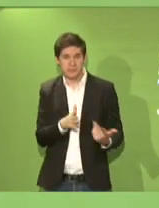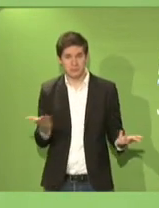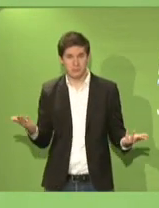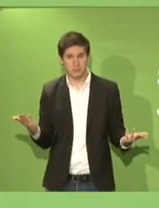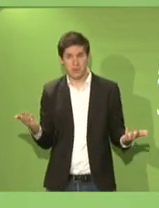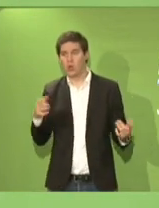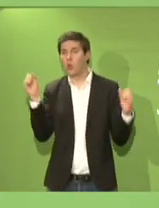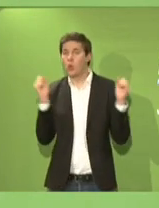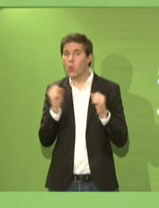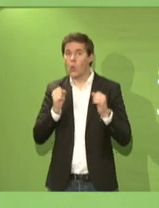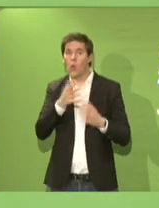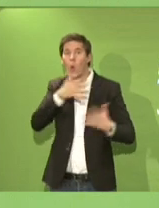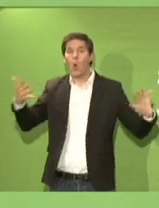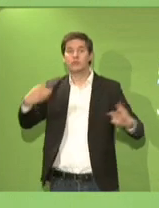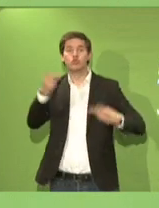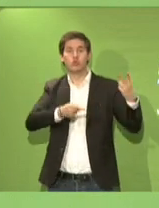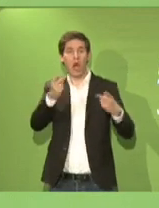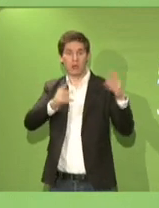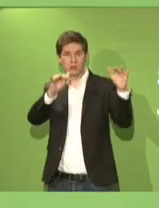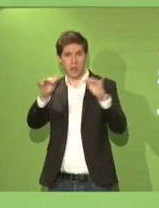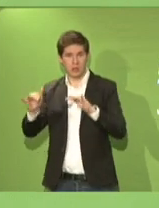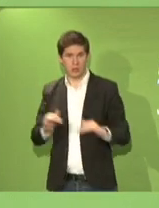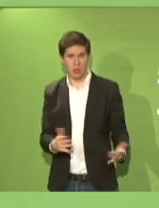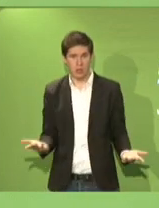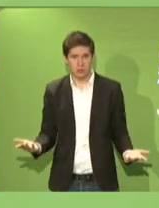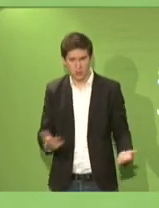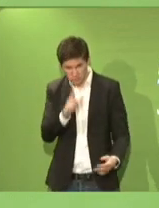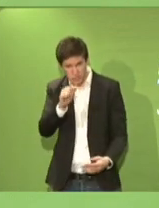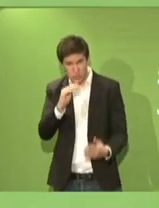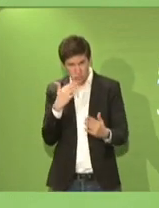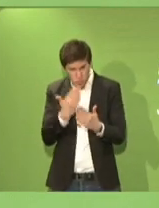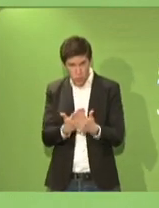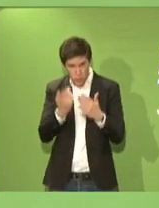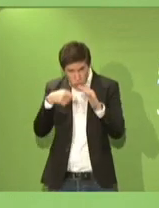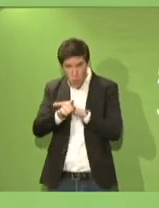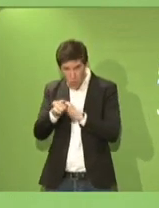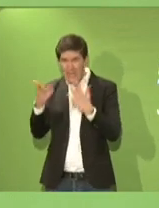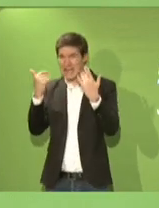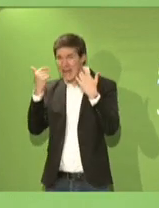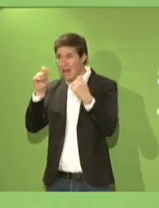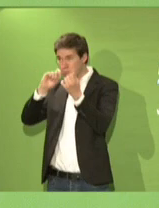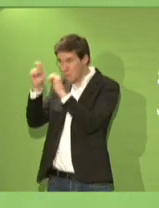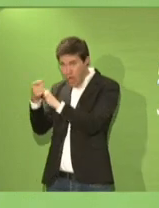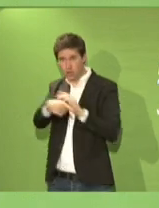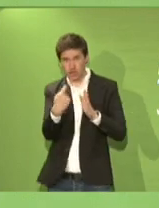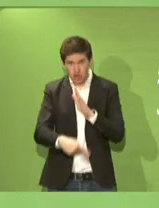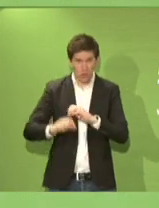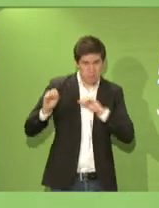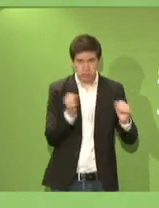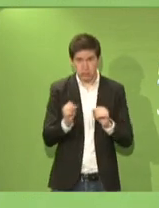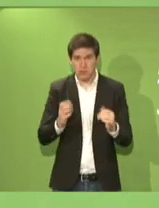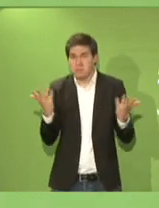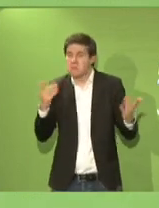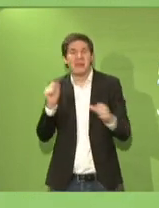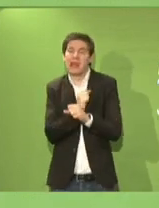gefordert und enorme Schäden angerichtet. Ob das schon eine Folge des Klimawandels ist, lässt sich oft nicht an einzelnen Ergebnissen